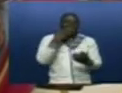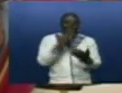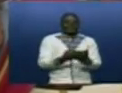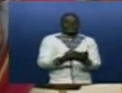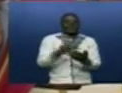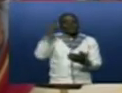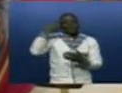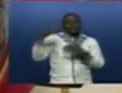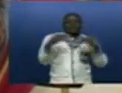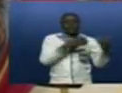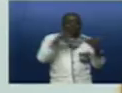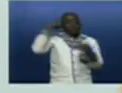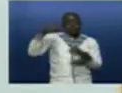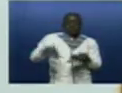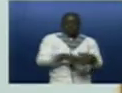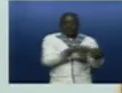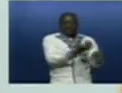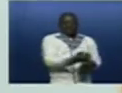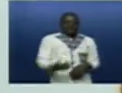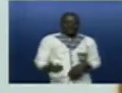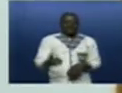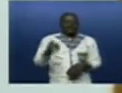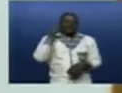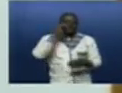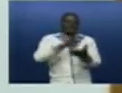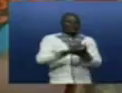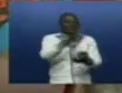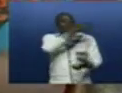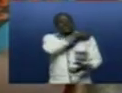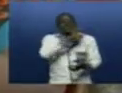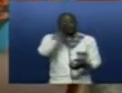le mariage d'enfants, Sika Kabore peut compter sur le soutien des